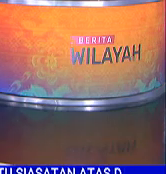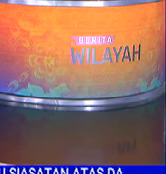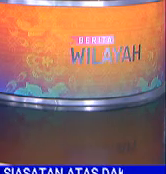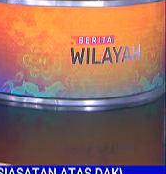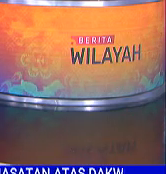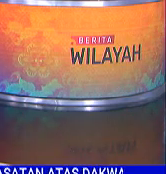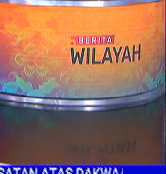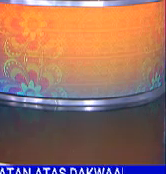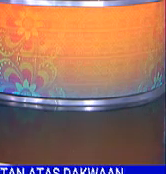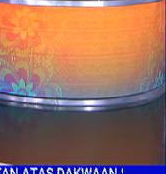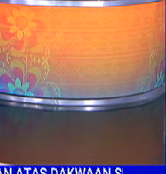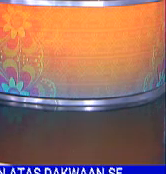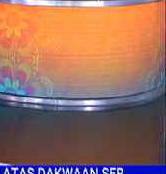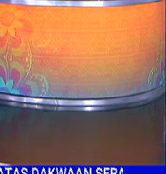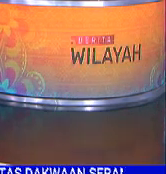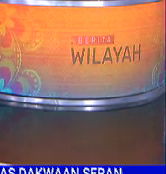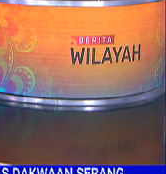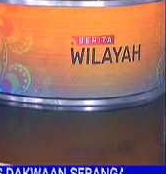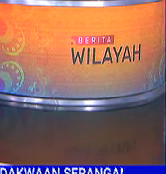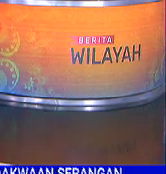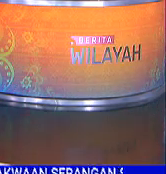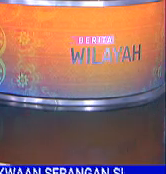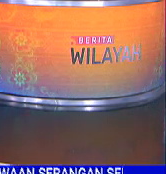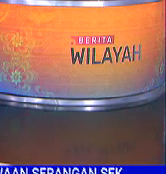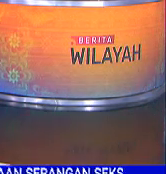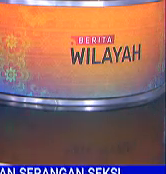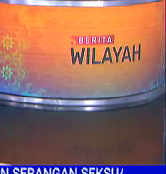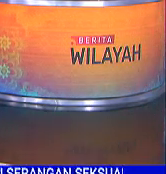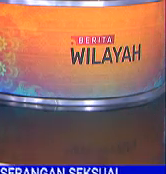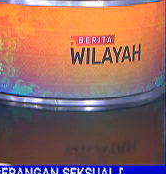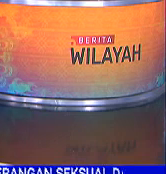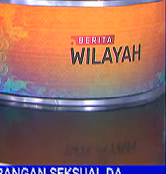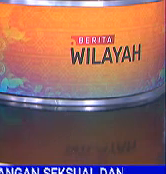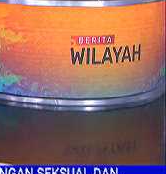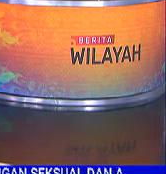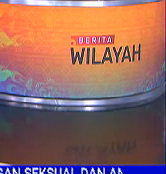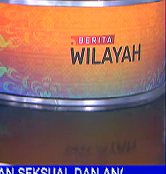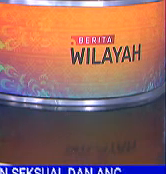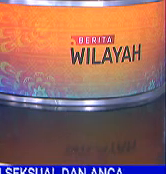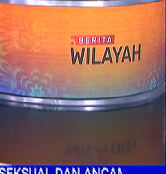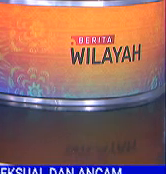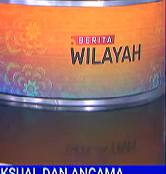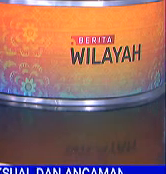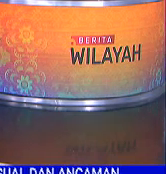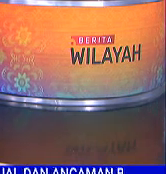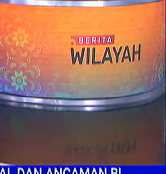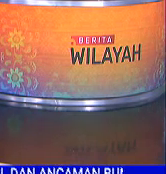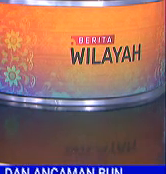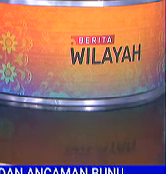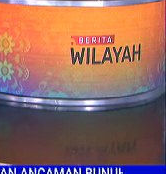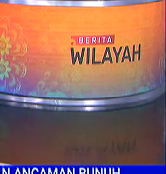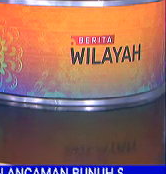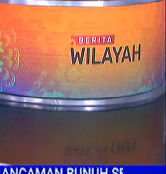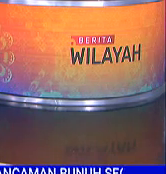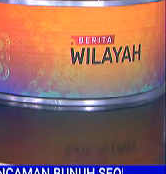lintas langsung dari Sabah dan Sarawak bakal mengisi paparan petang ini. Turut bersama lintas langsung dari Pahang. Setia bersama